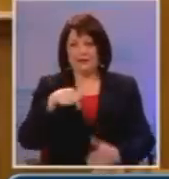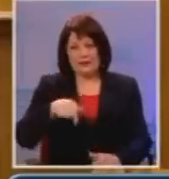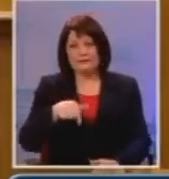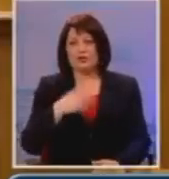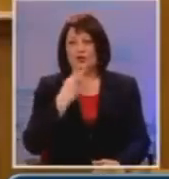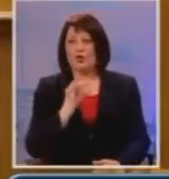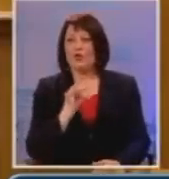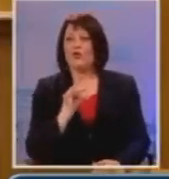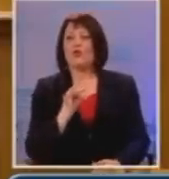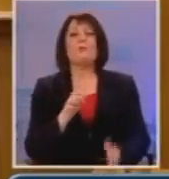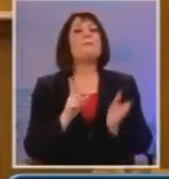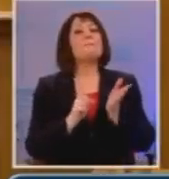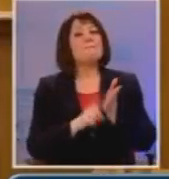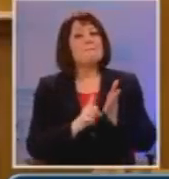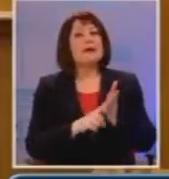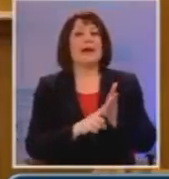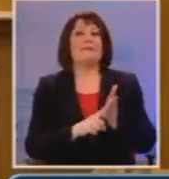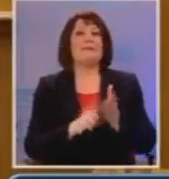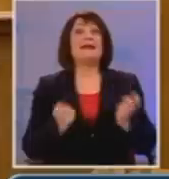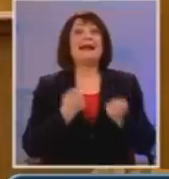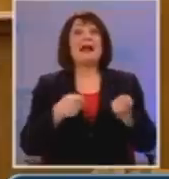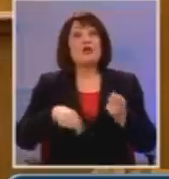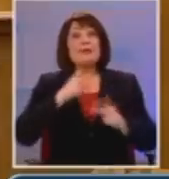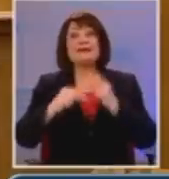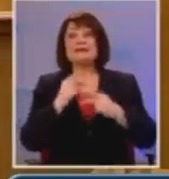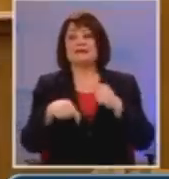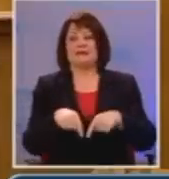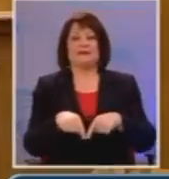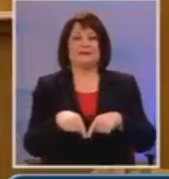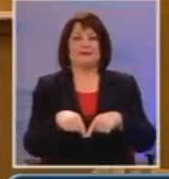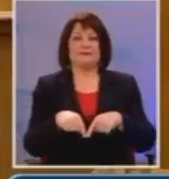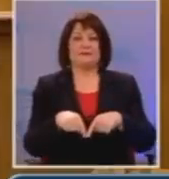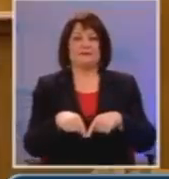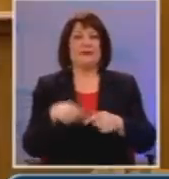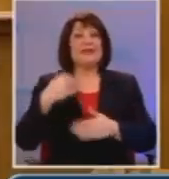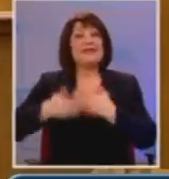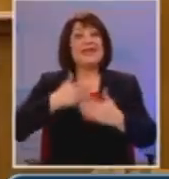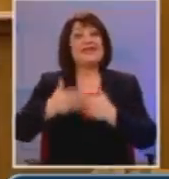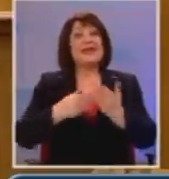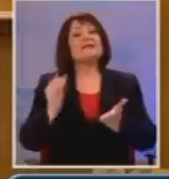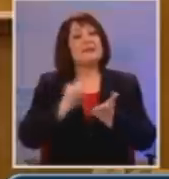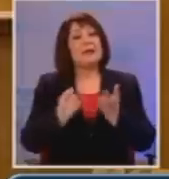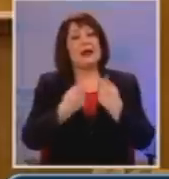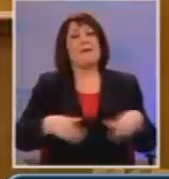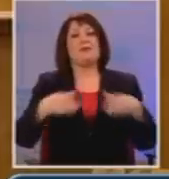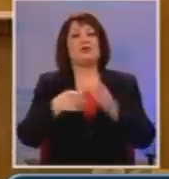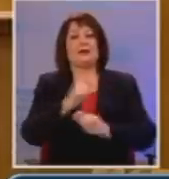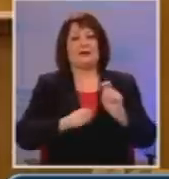και έπρεπε να γίνει η συζήτηση σήμερα κατά τη διαδικασία επανασύστασης της